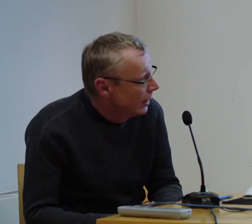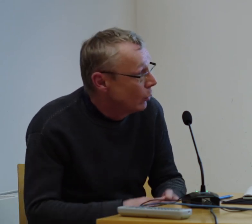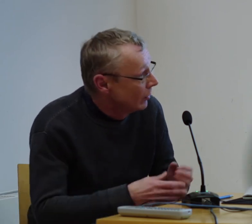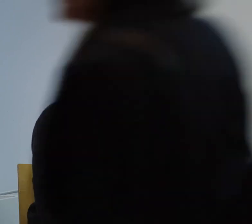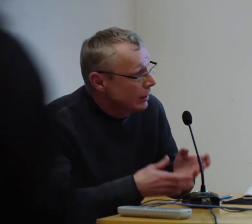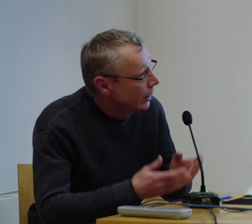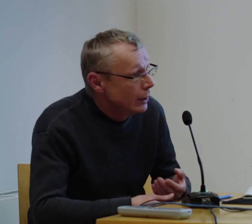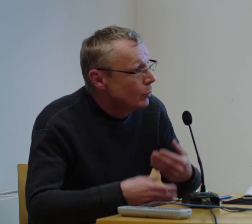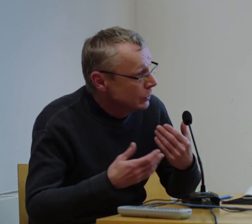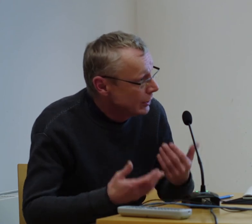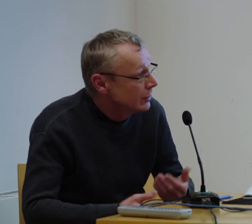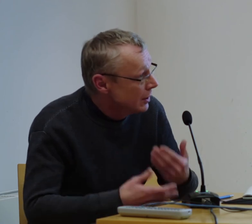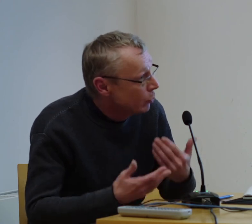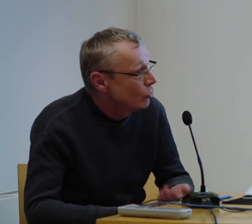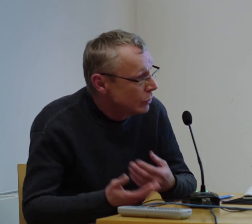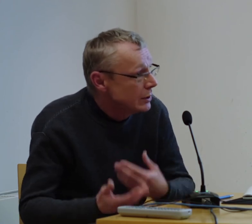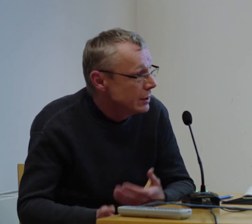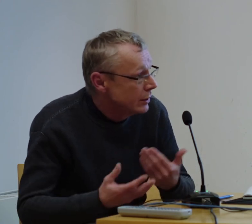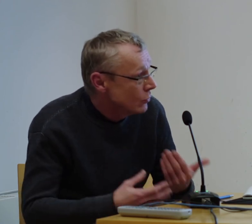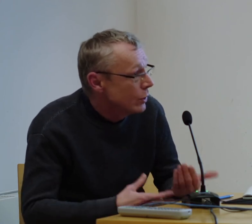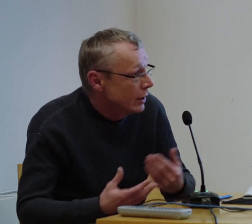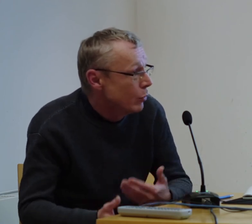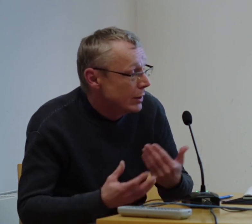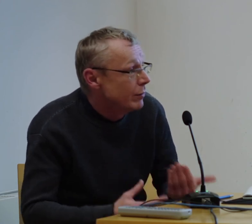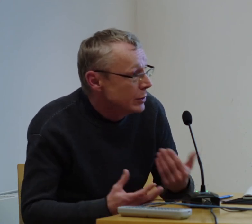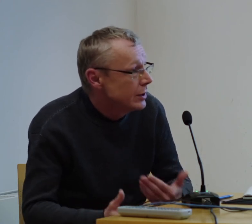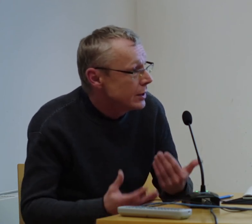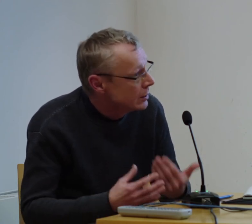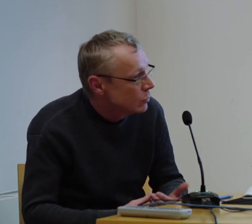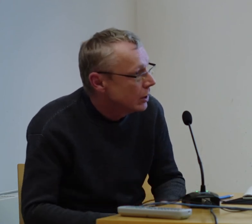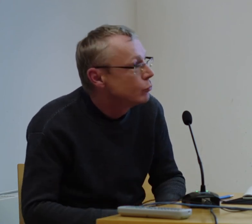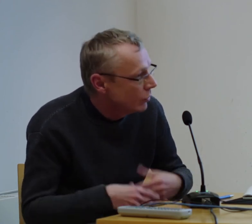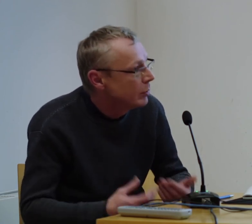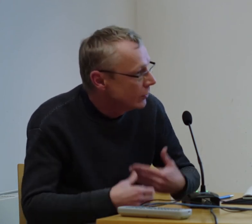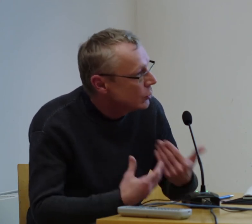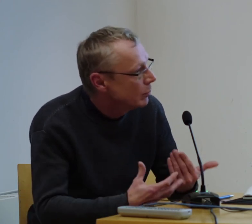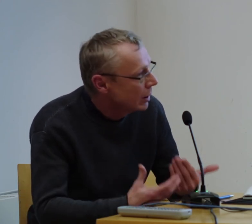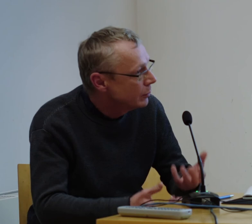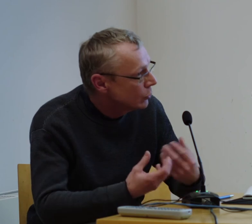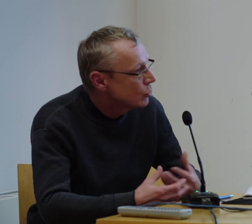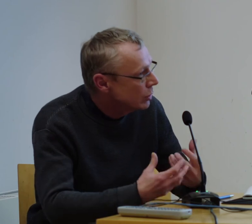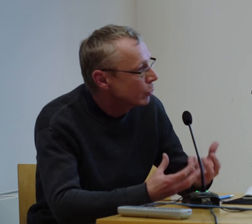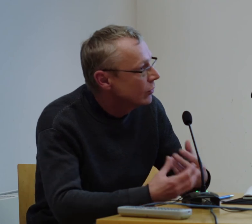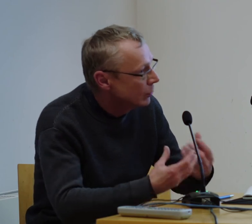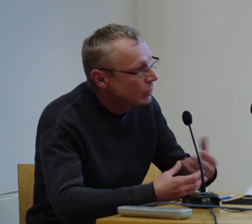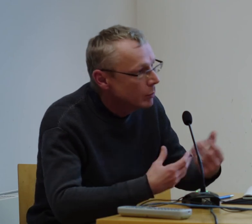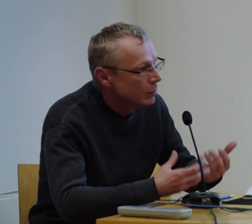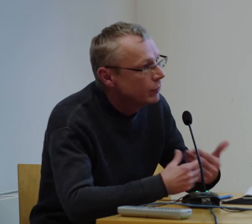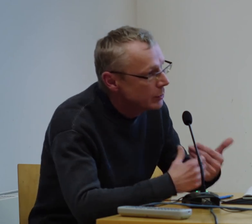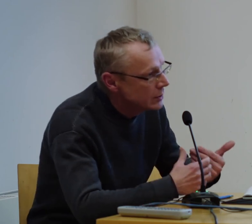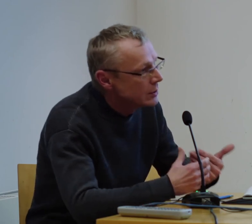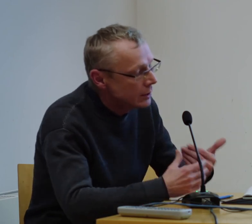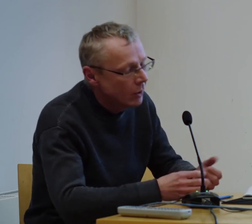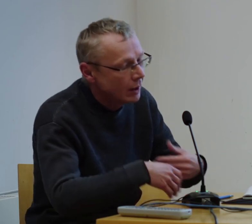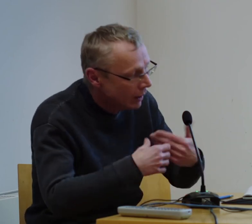kvantitativní kritérium, na základě kterého prostě lze posoudit, jestli něco je nebo není feministická instituce, tak v tu chvíli bych se začal bránit, protože už ten proces samotný by